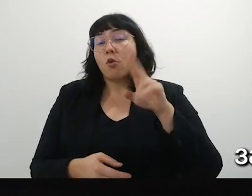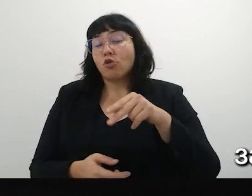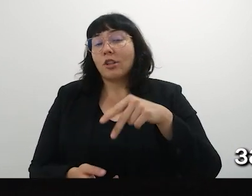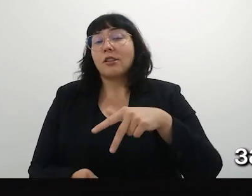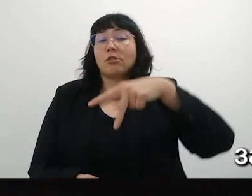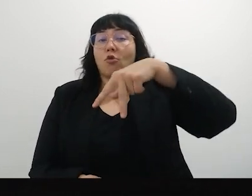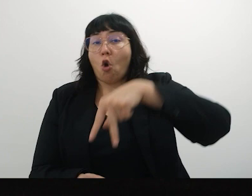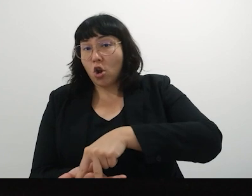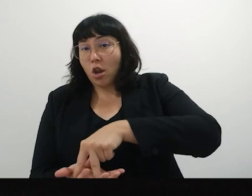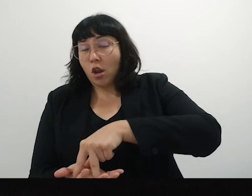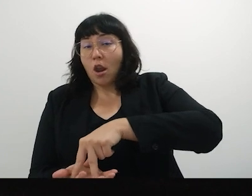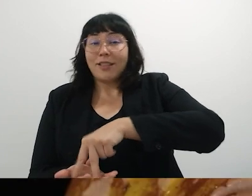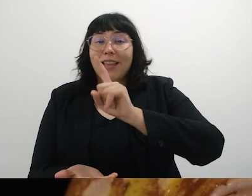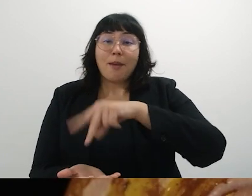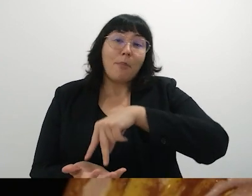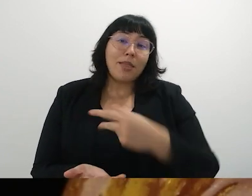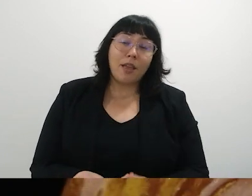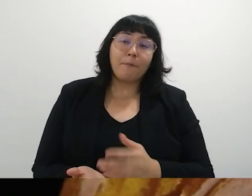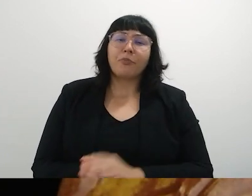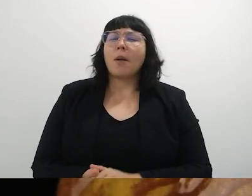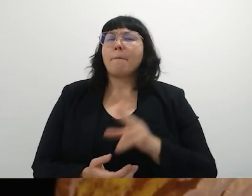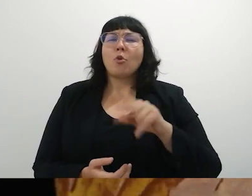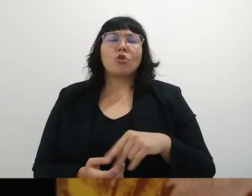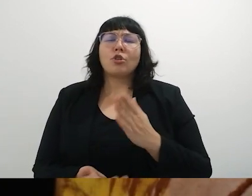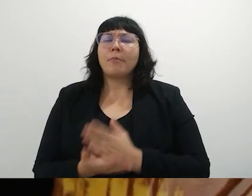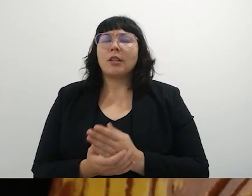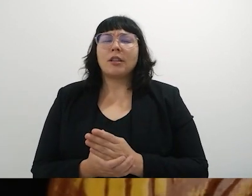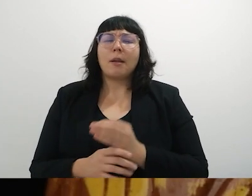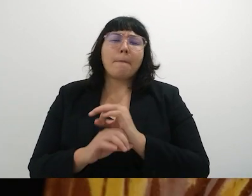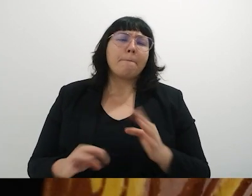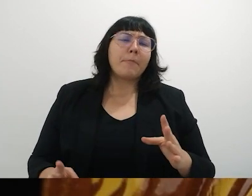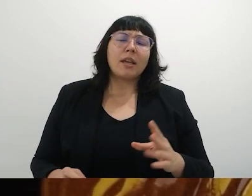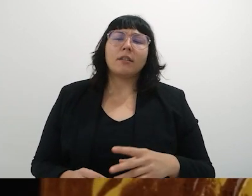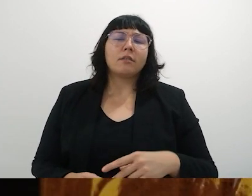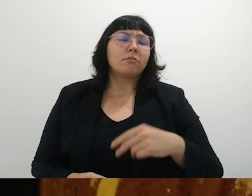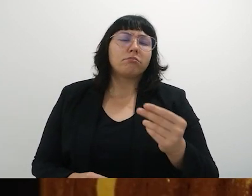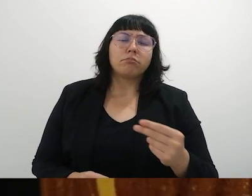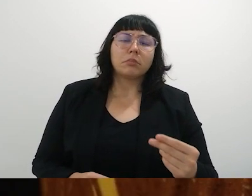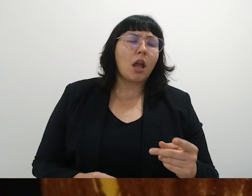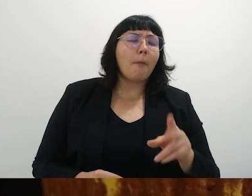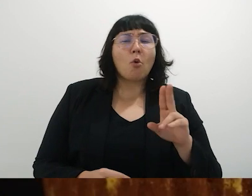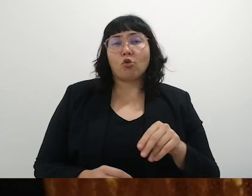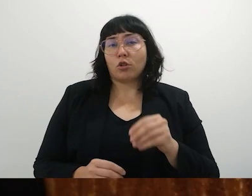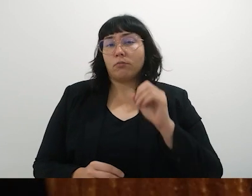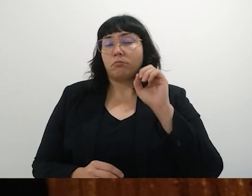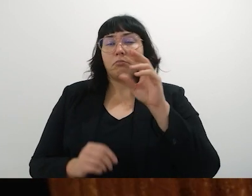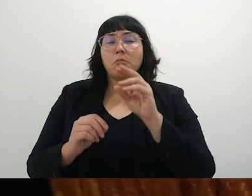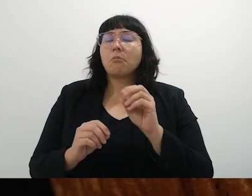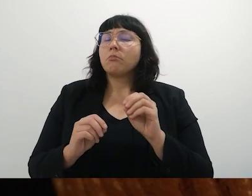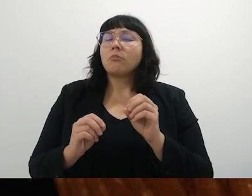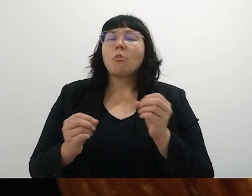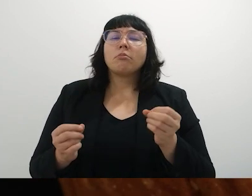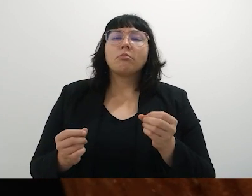slojem glazurom. Može biti bez ukrasa ili bogato ukrašena. Sa obe strane mogu biti ugravirani ili u reljefu